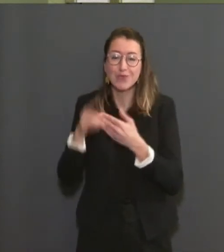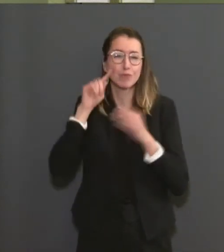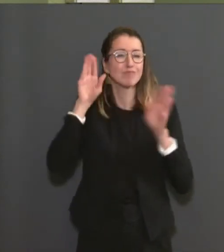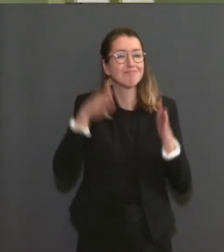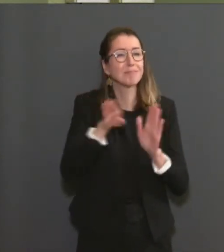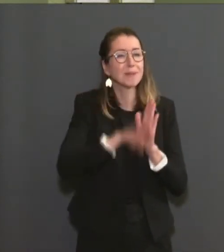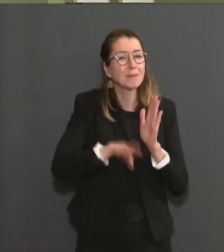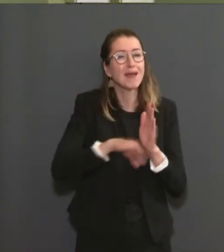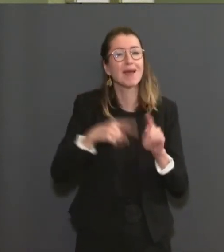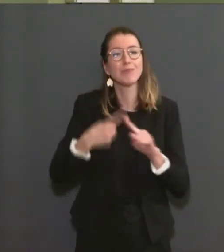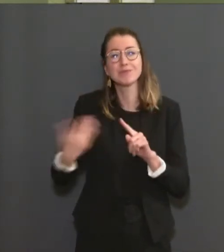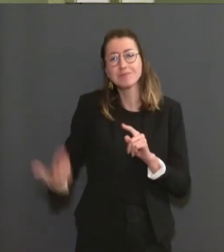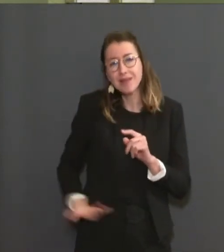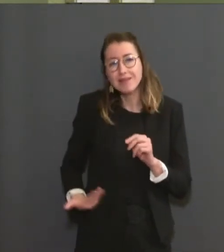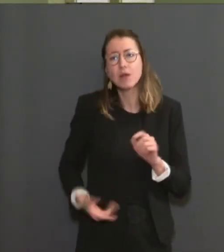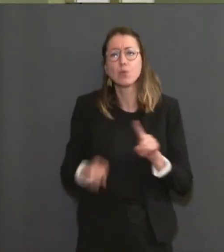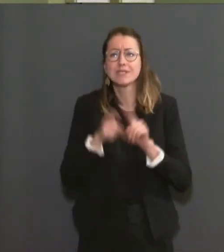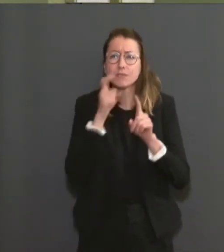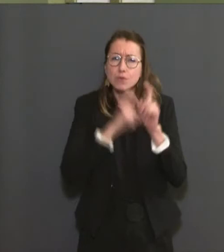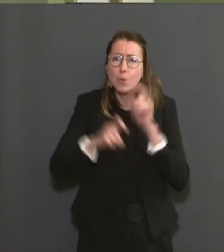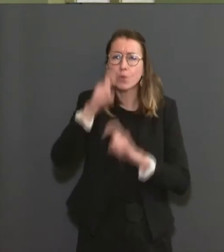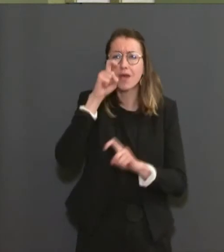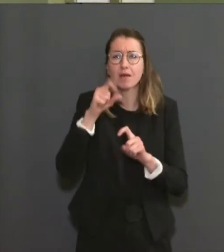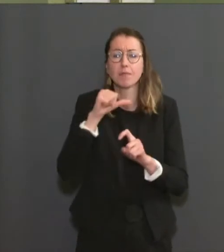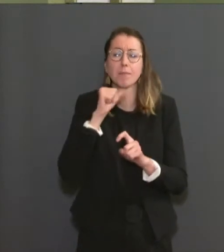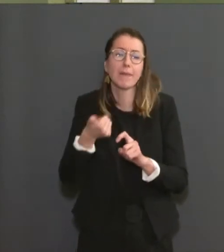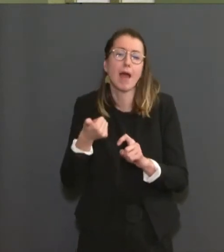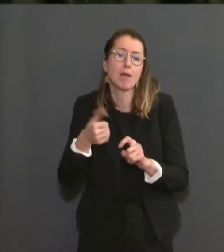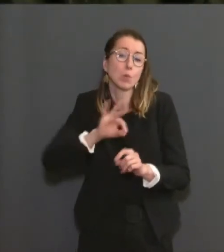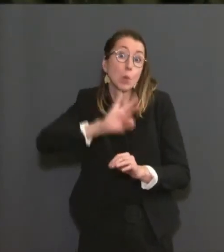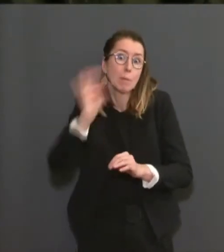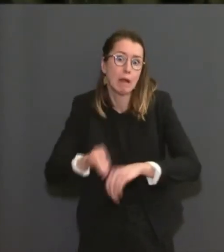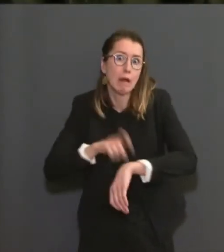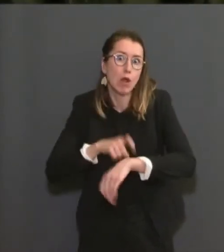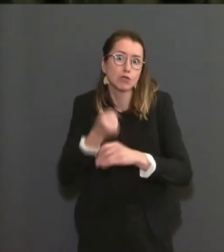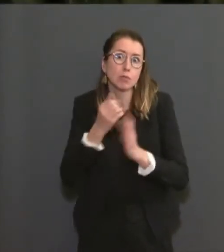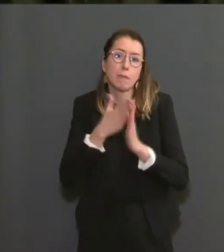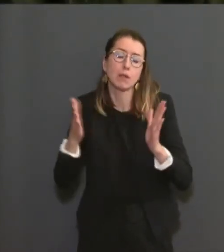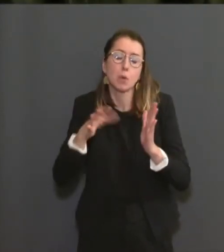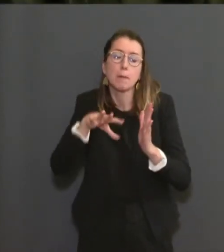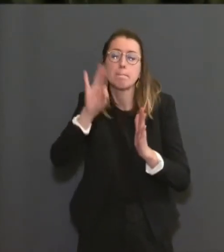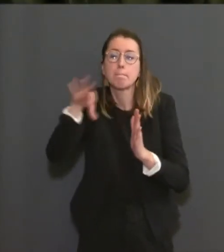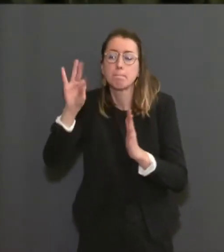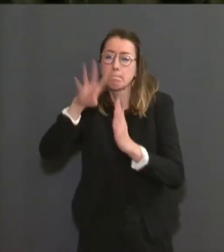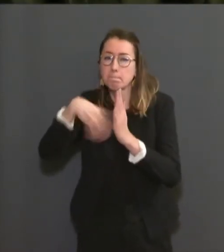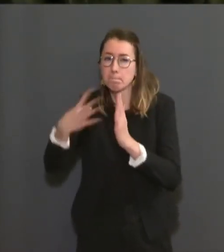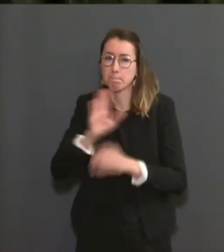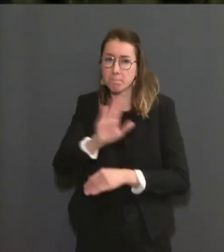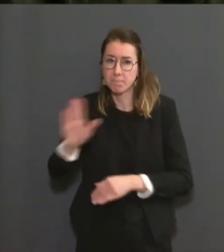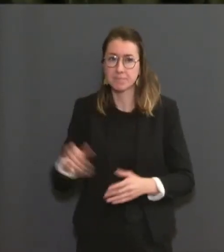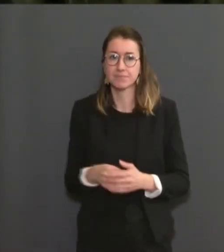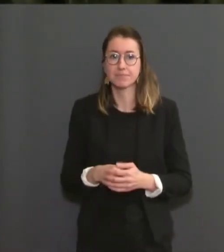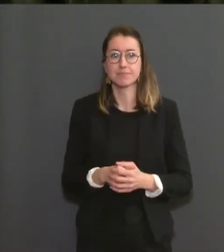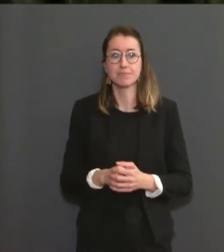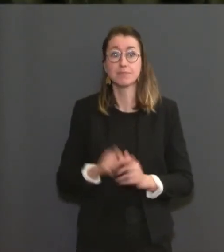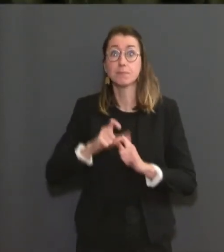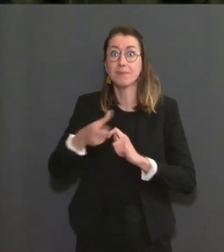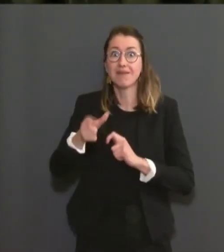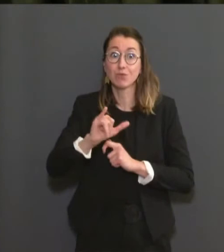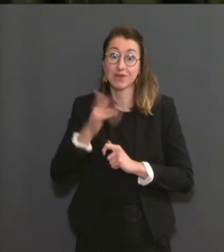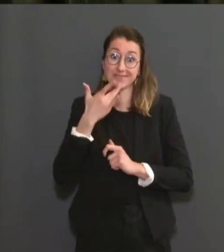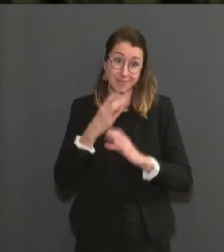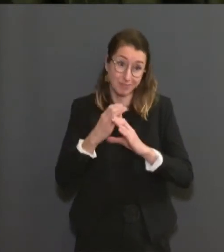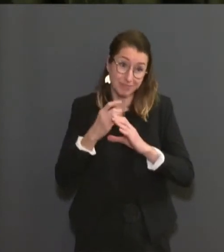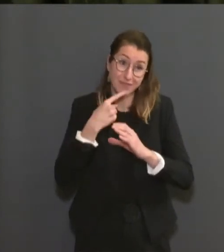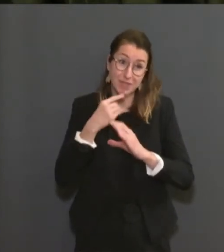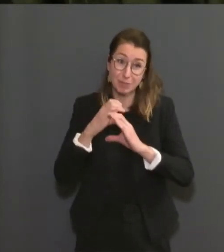partiellement. Cela a aussi pour conséquence que la fréquentation des transports en commun va augmenter. Les sociétés de transports en commun ont